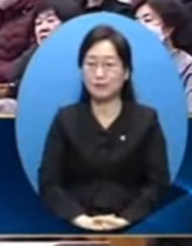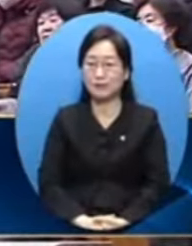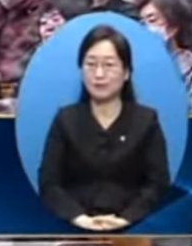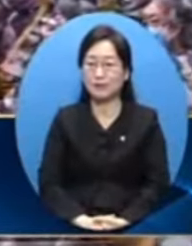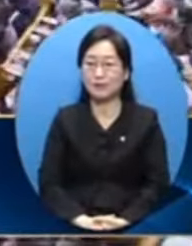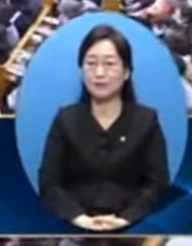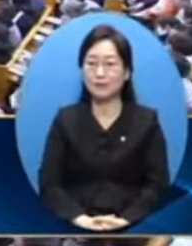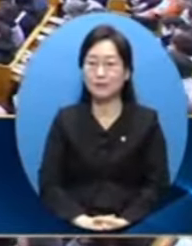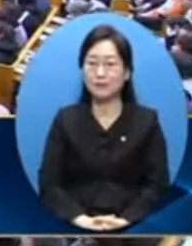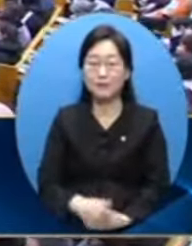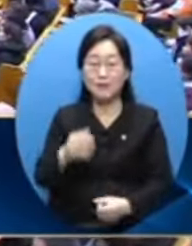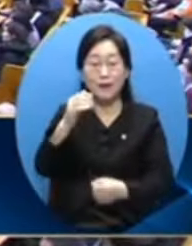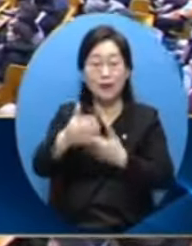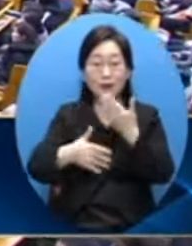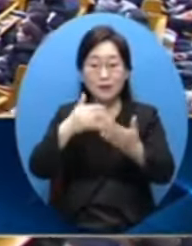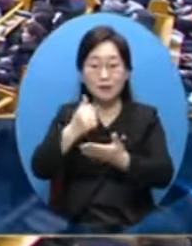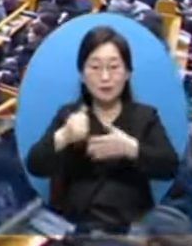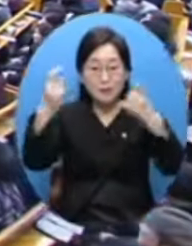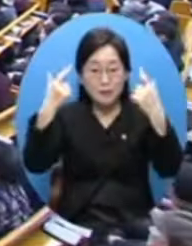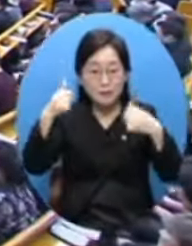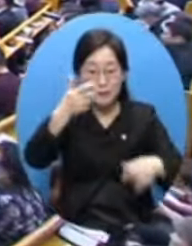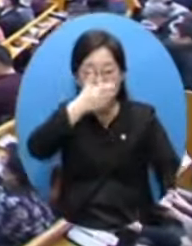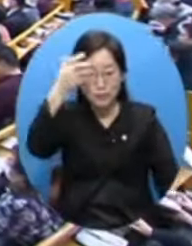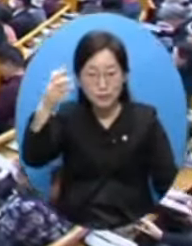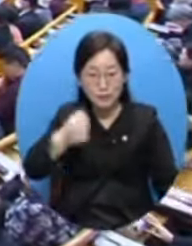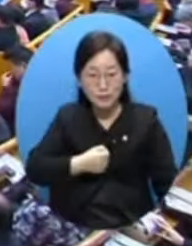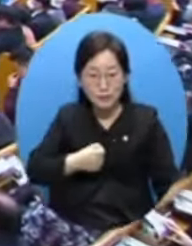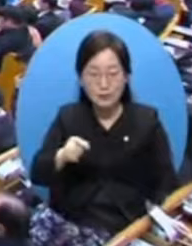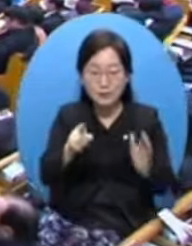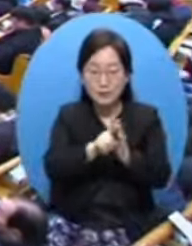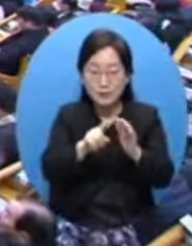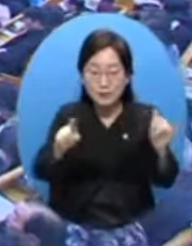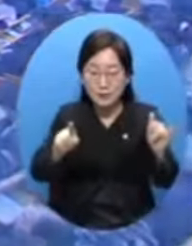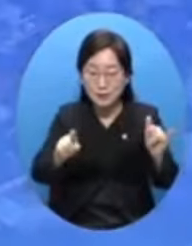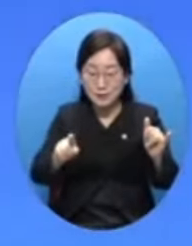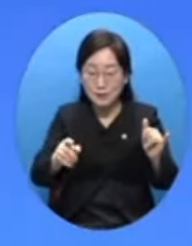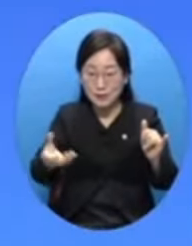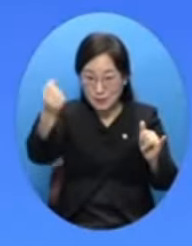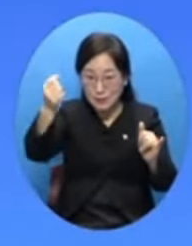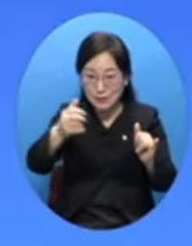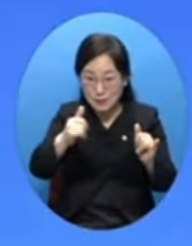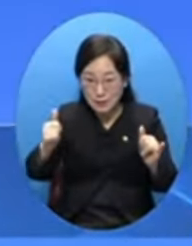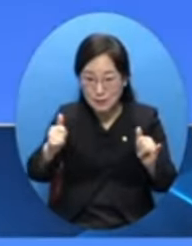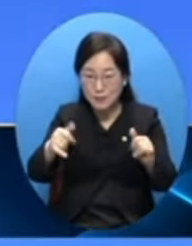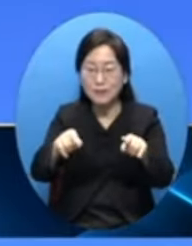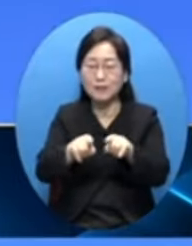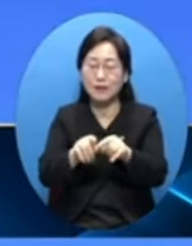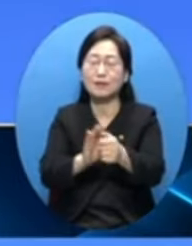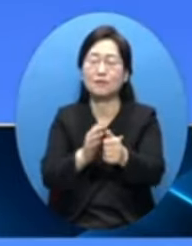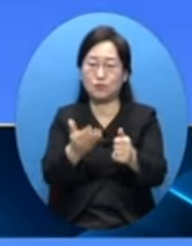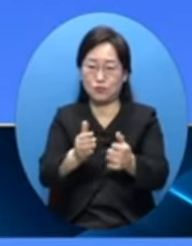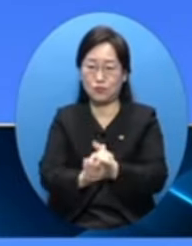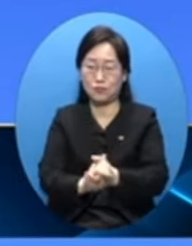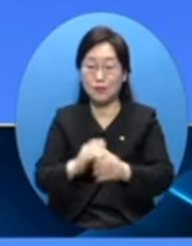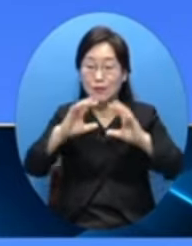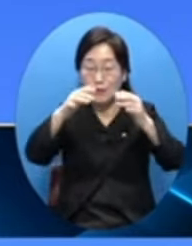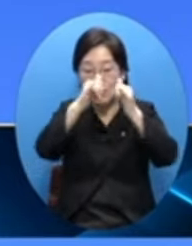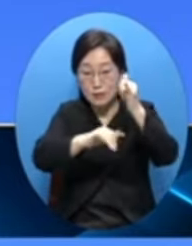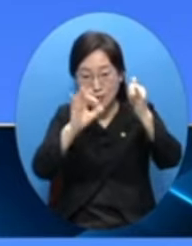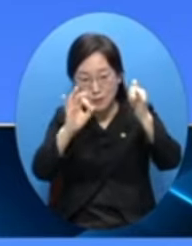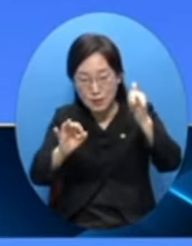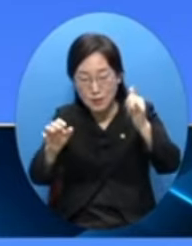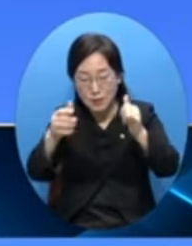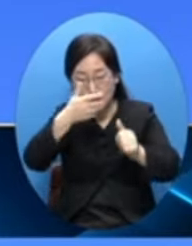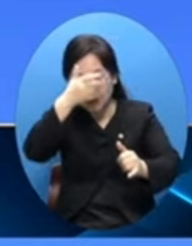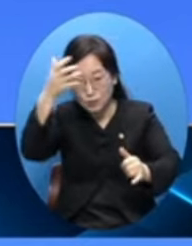내막 하나님을 언제나 꿈꾸는 사람 믿음의 사람과 함께 일하 세계 역사는 꿈꾸는 사람 믿음의